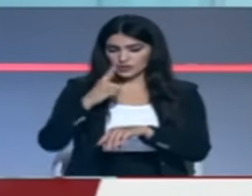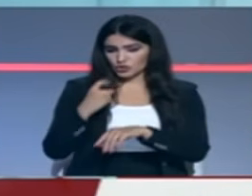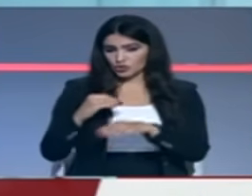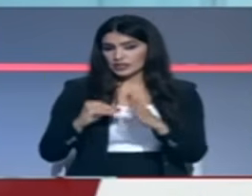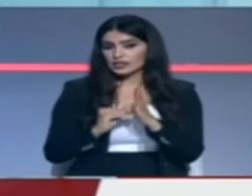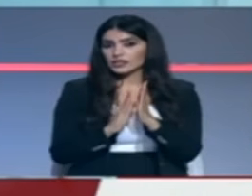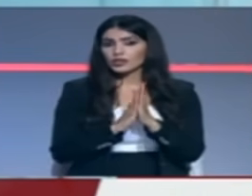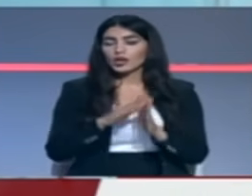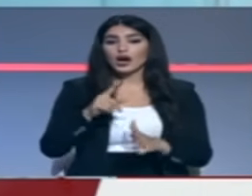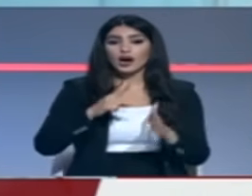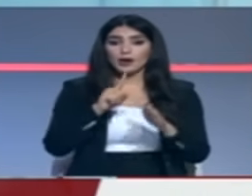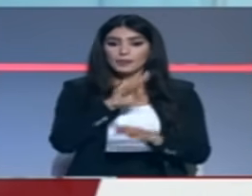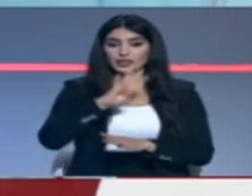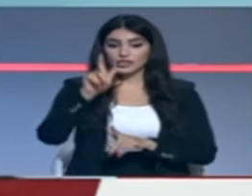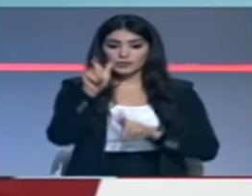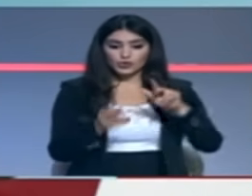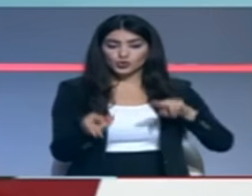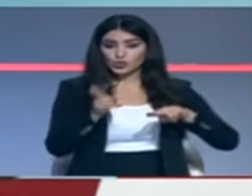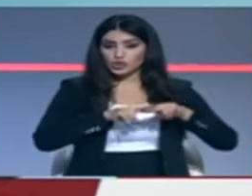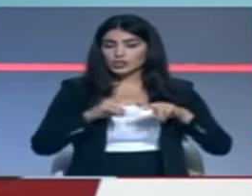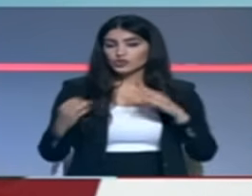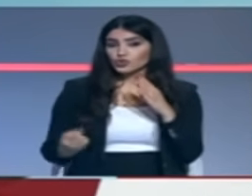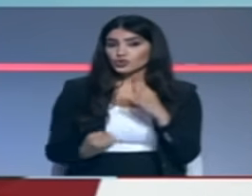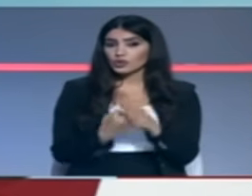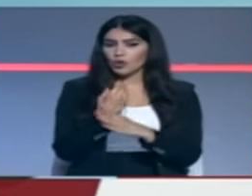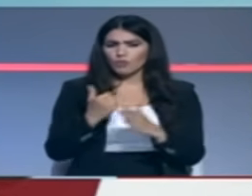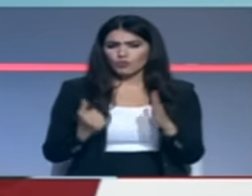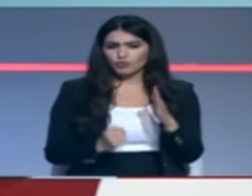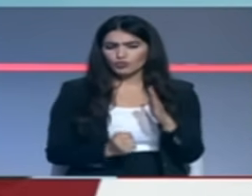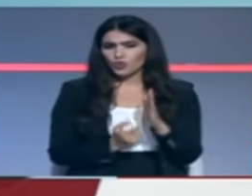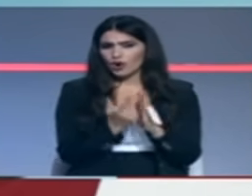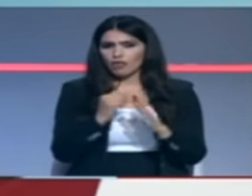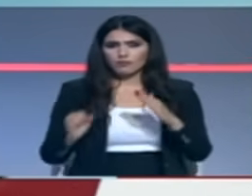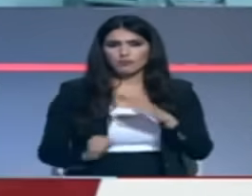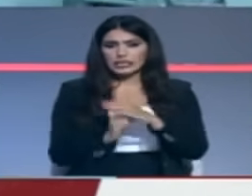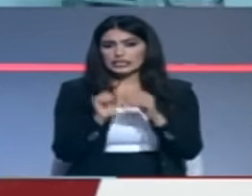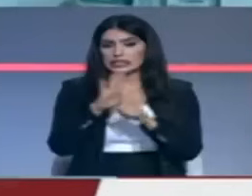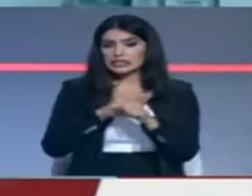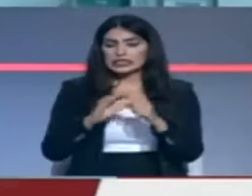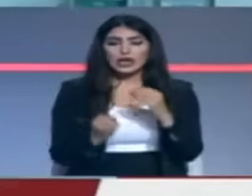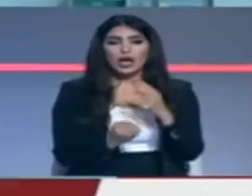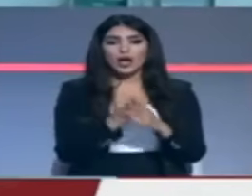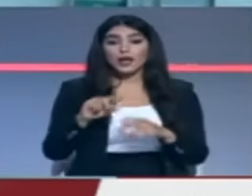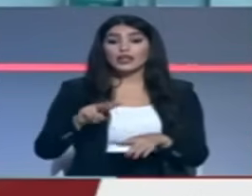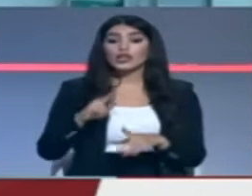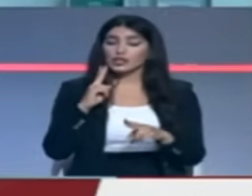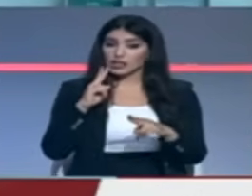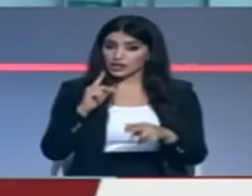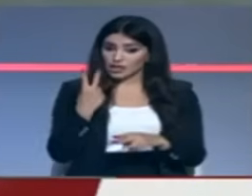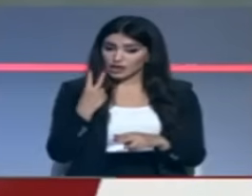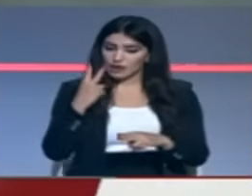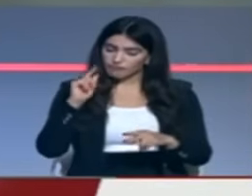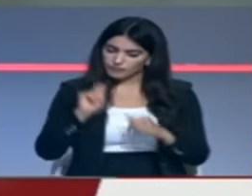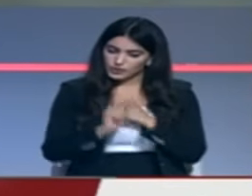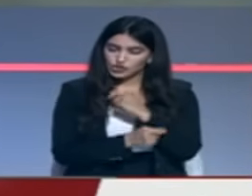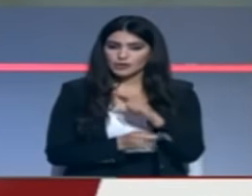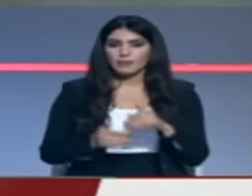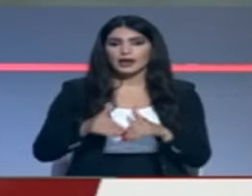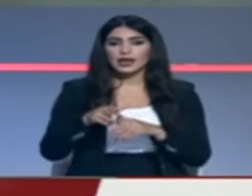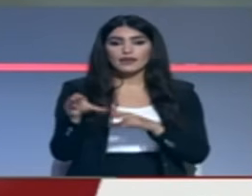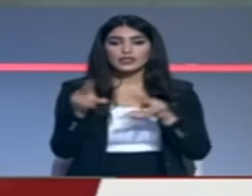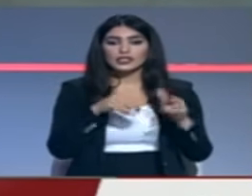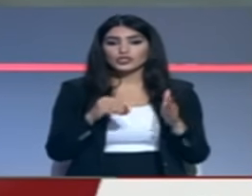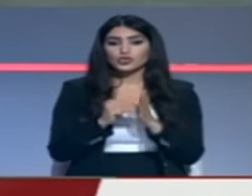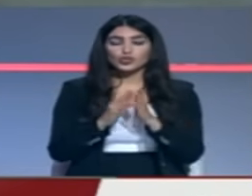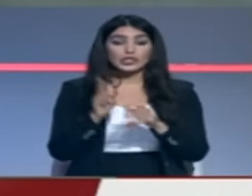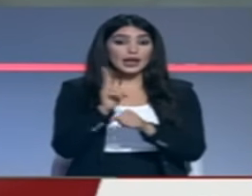الماضية 14 حالة وفاة جديدة في رقم قياسي جديد يقع رصده للمرة الثانية هذا الأسبوع. كما سجلت